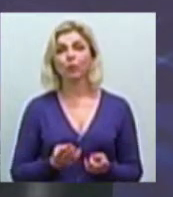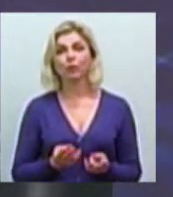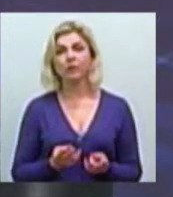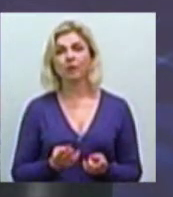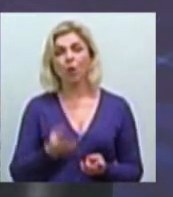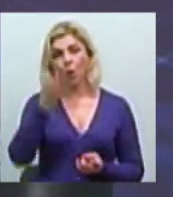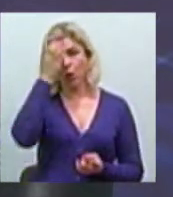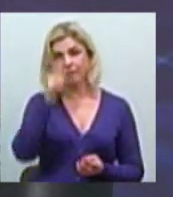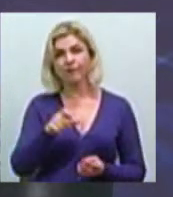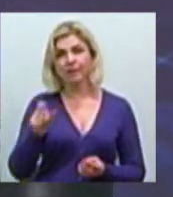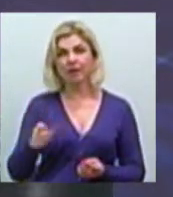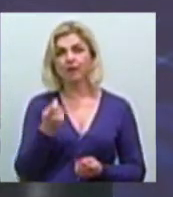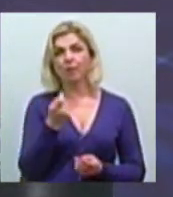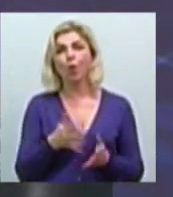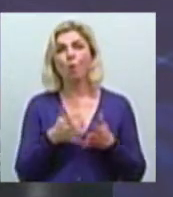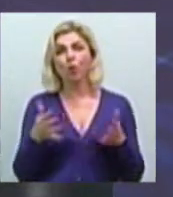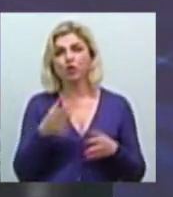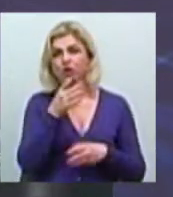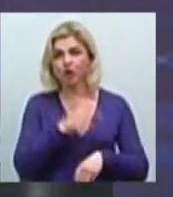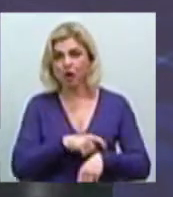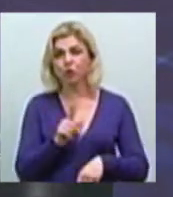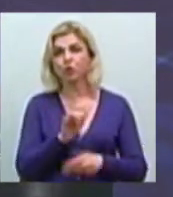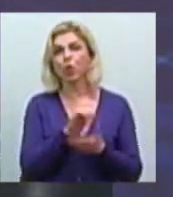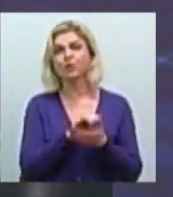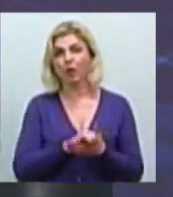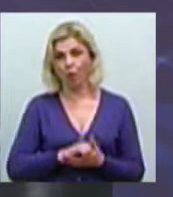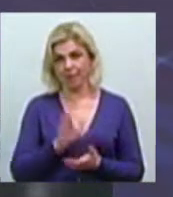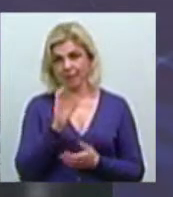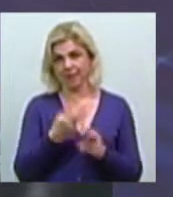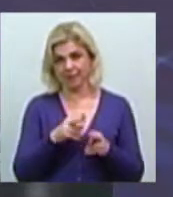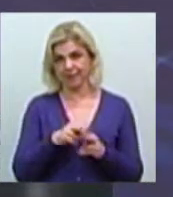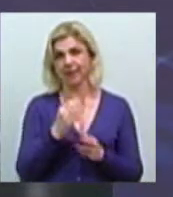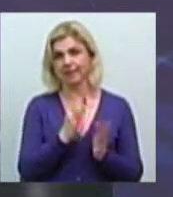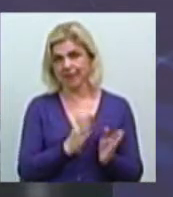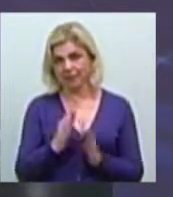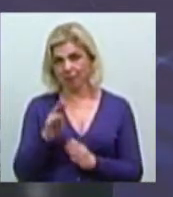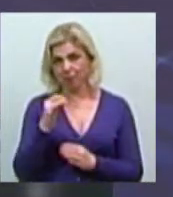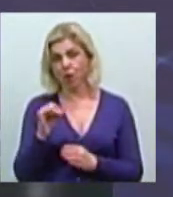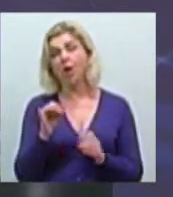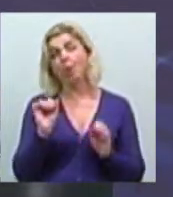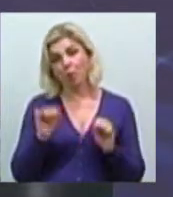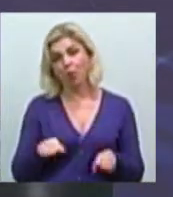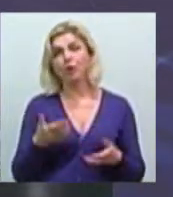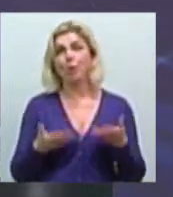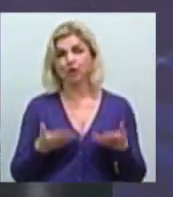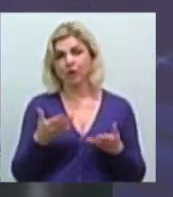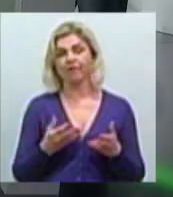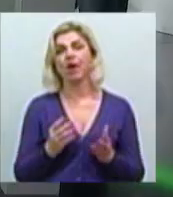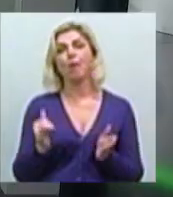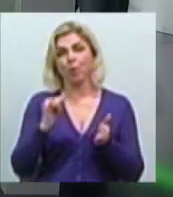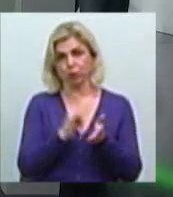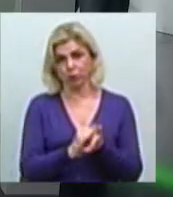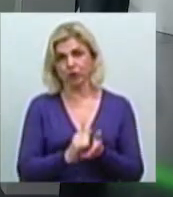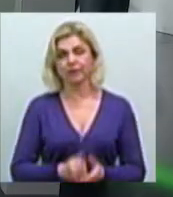потребують освітяни трохи більше часу, щоб ознайомитись з нею і потім, можливо, підключитись. Я зрозуміла.